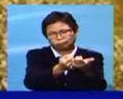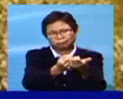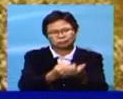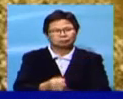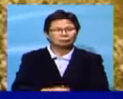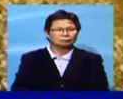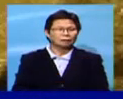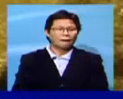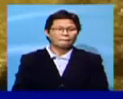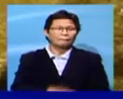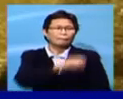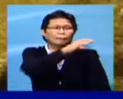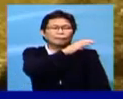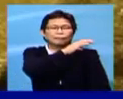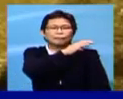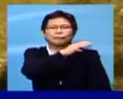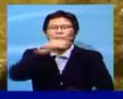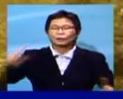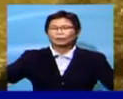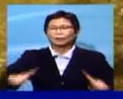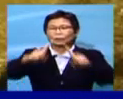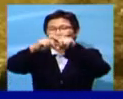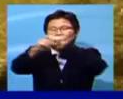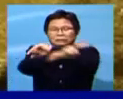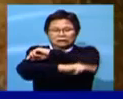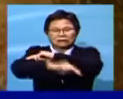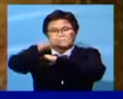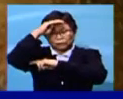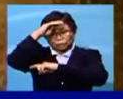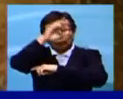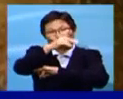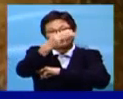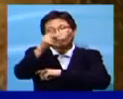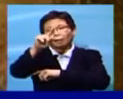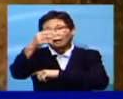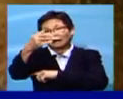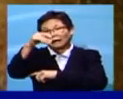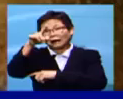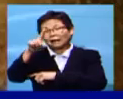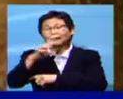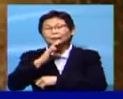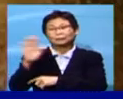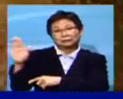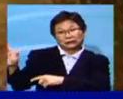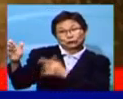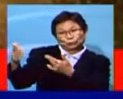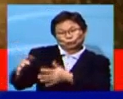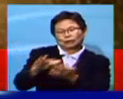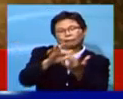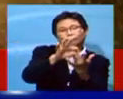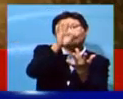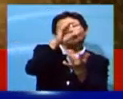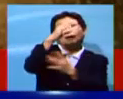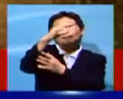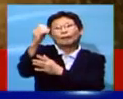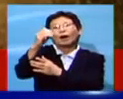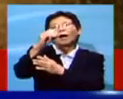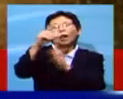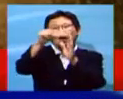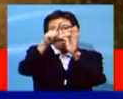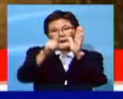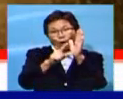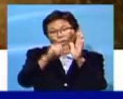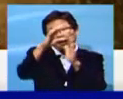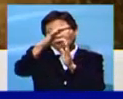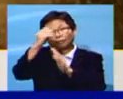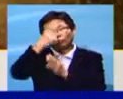perubatan pengerusi badan Perhubungan umno Negeri Johor Datuk Mohamad Khalid nordin berkata pihaknya telah melantik sebuah Syarikat Firma guaman